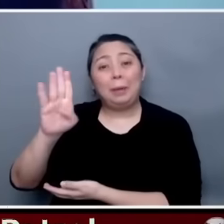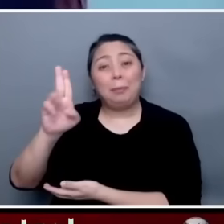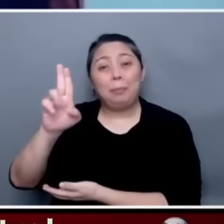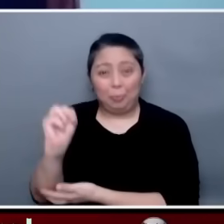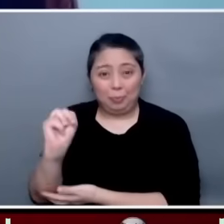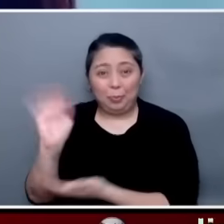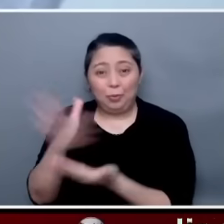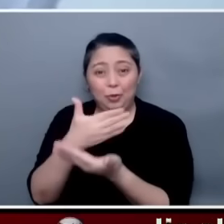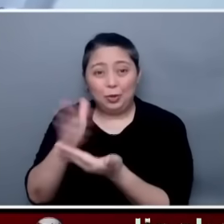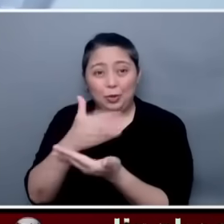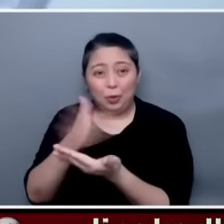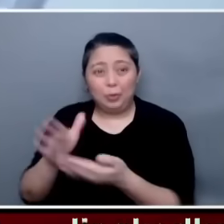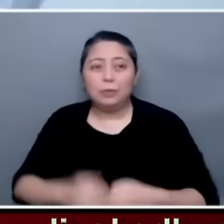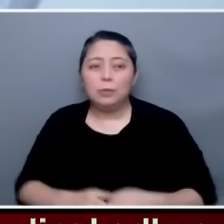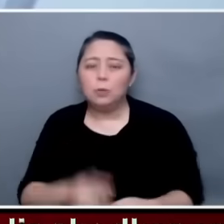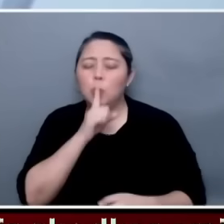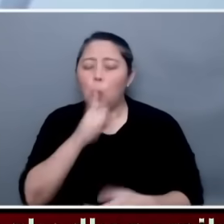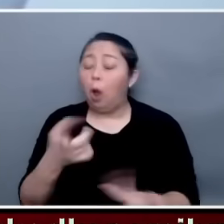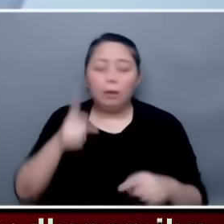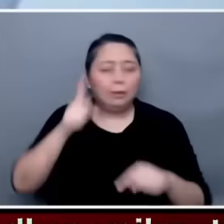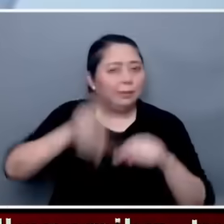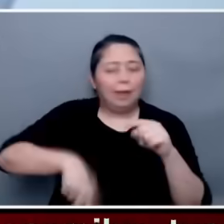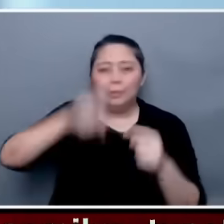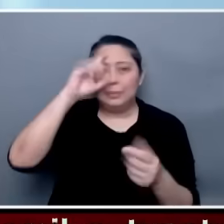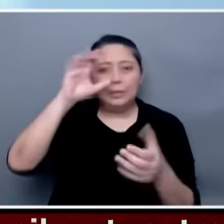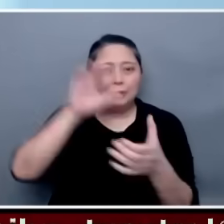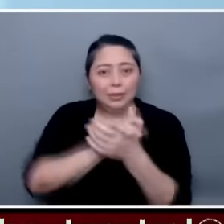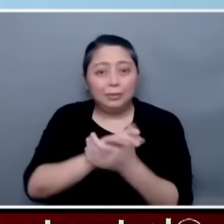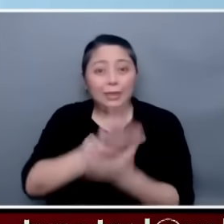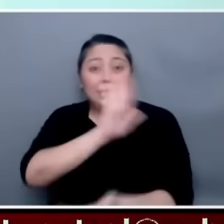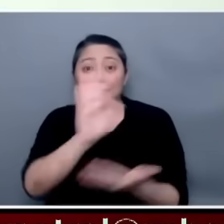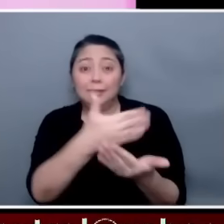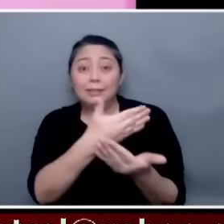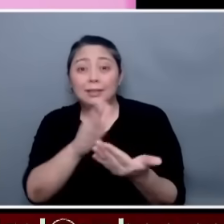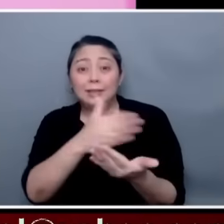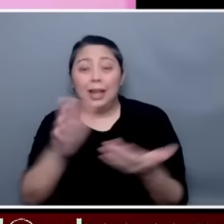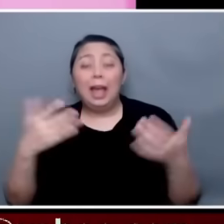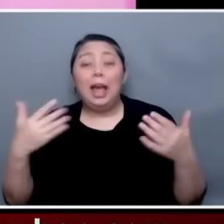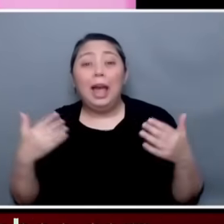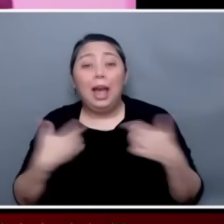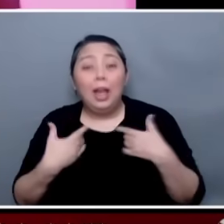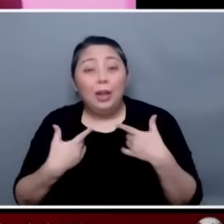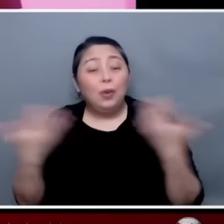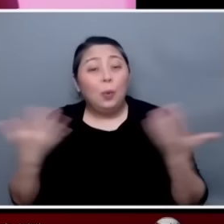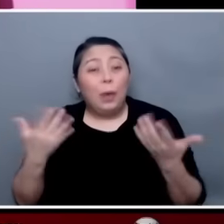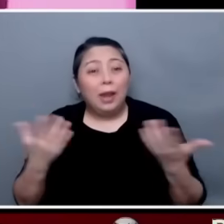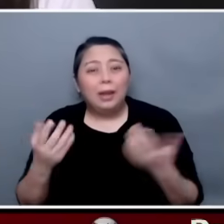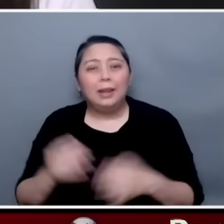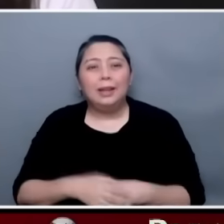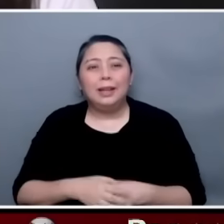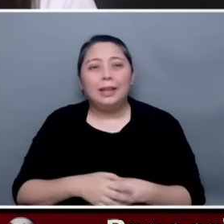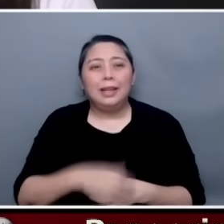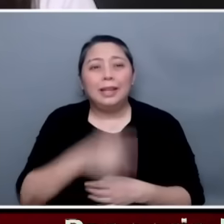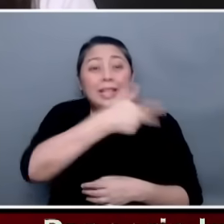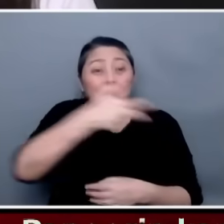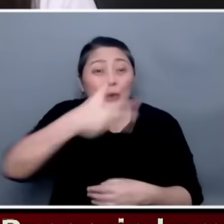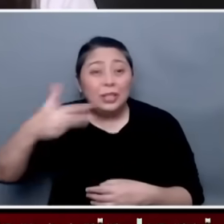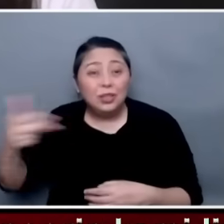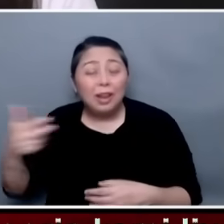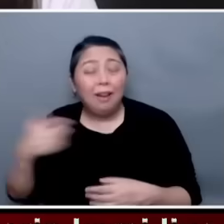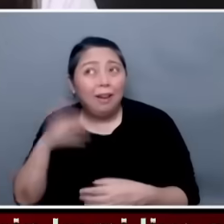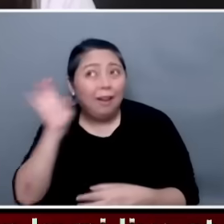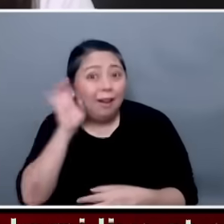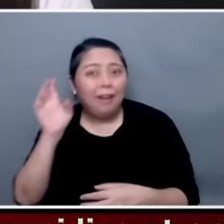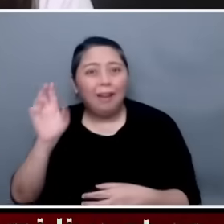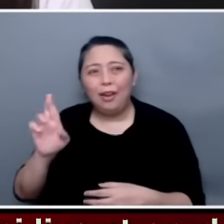Hindi makapaniwala si Jada na pinatugtog ang kanyang kanta sa isang radio station sa Indonesia. Napakasaya ko kasi ang sarap